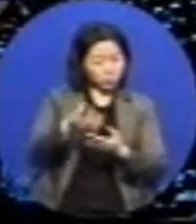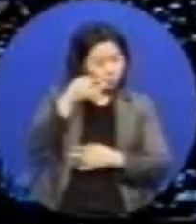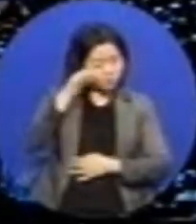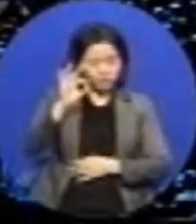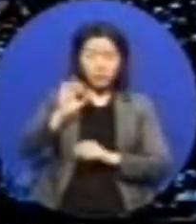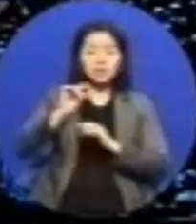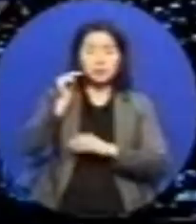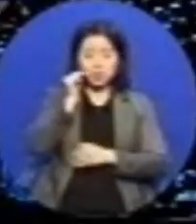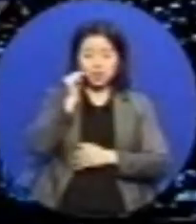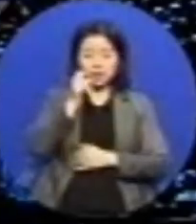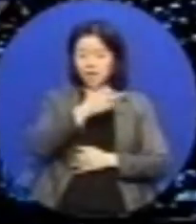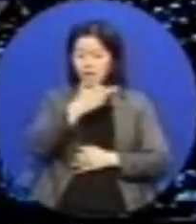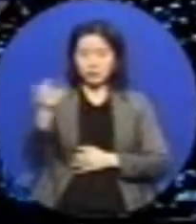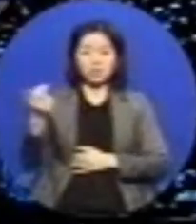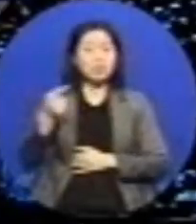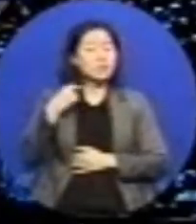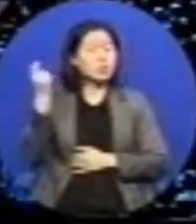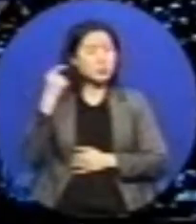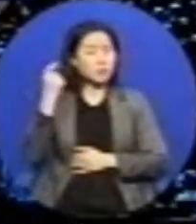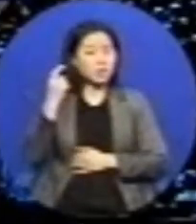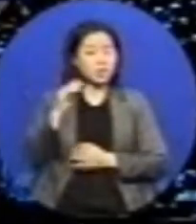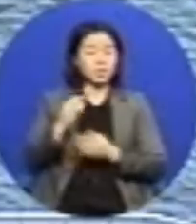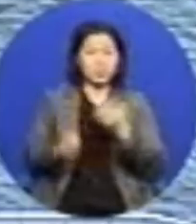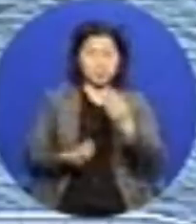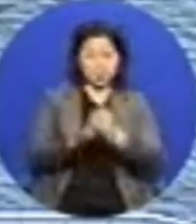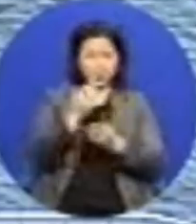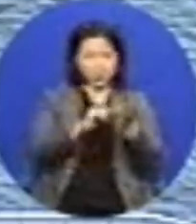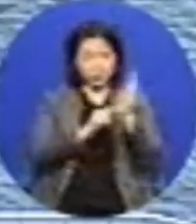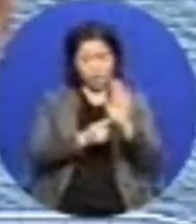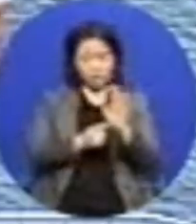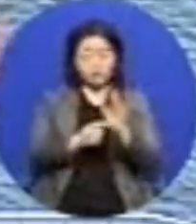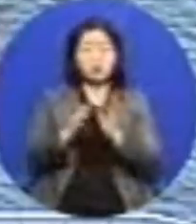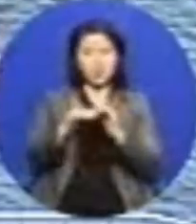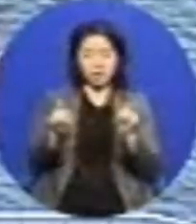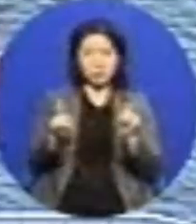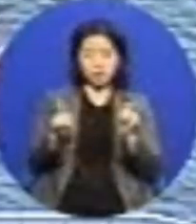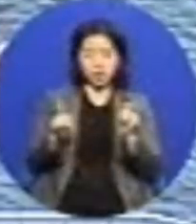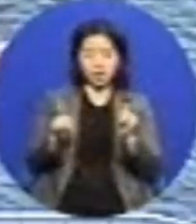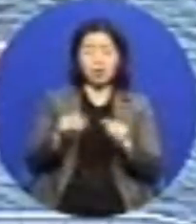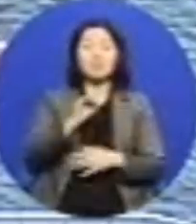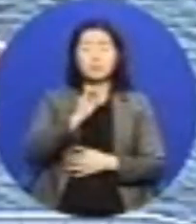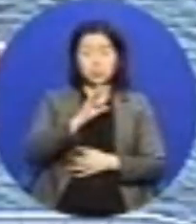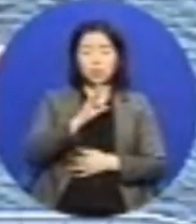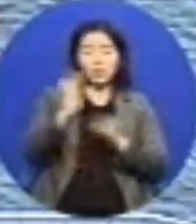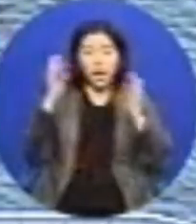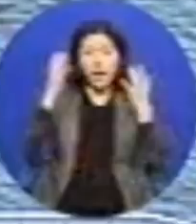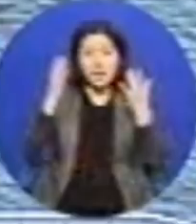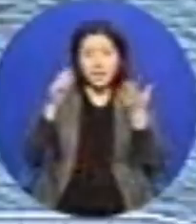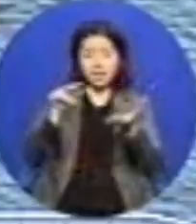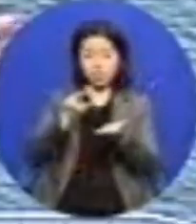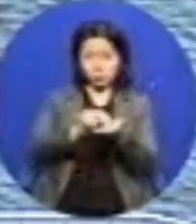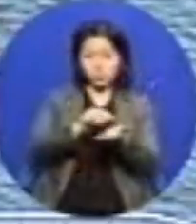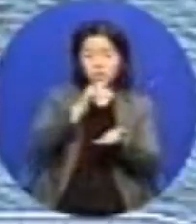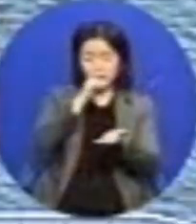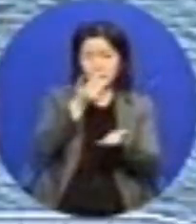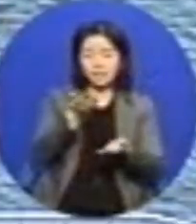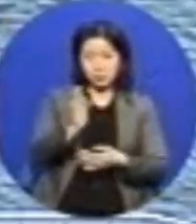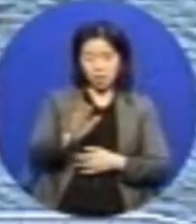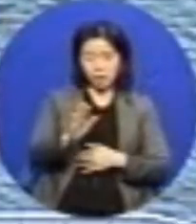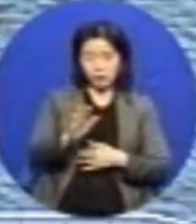큰소리 내는 그런 사람이구나 물론 아이에게도 잘못은 있죠 그러니까 야당도